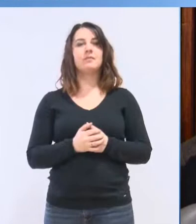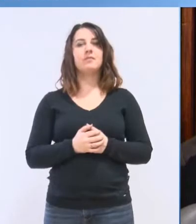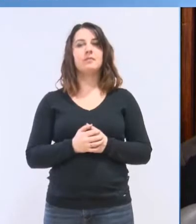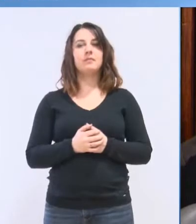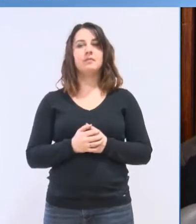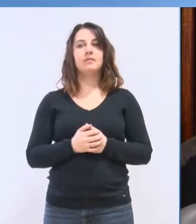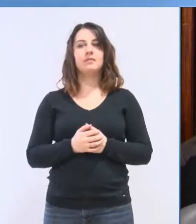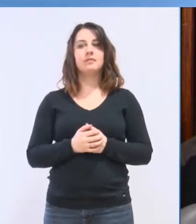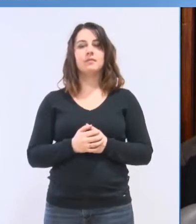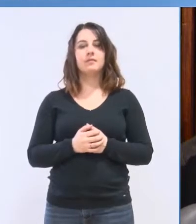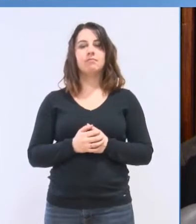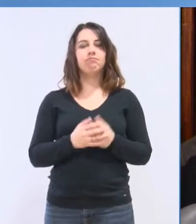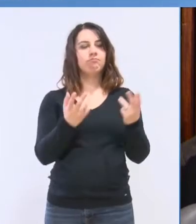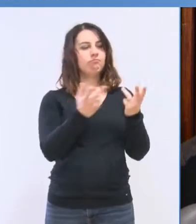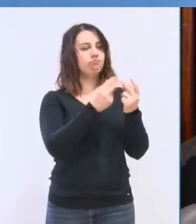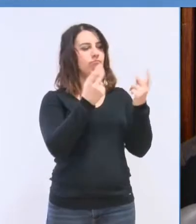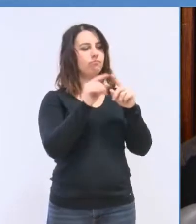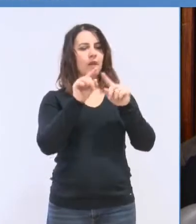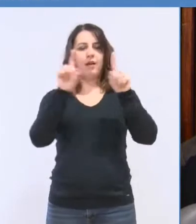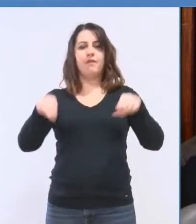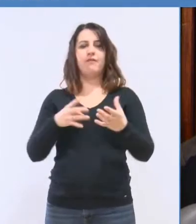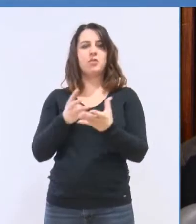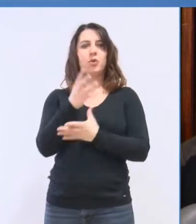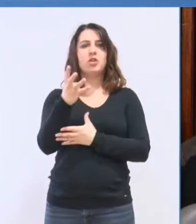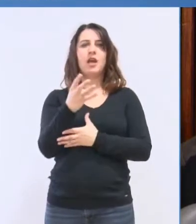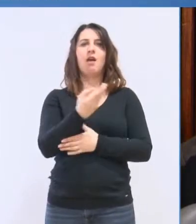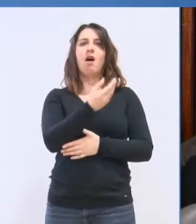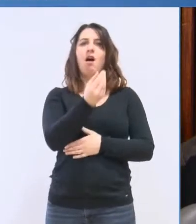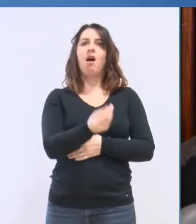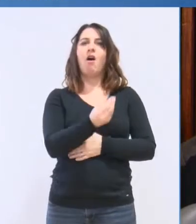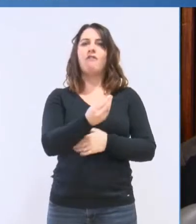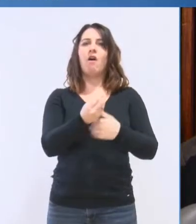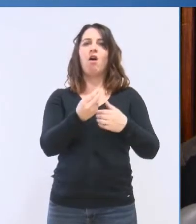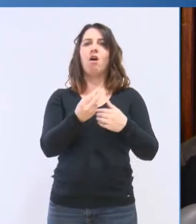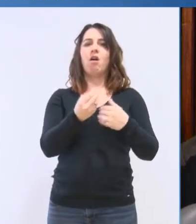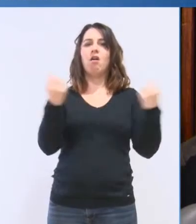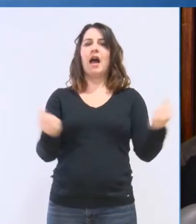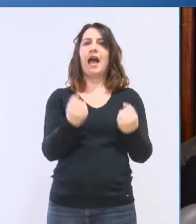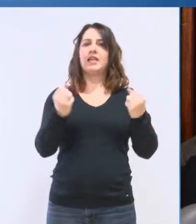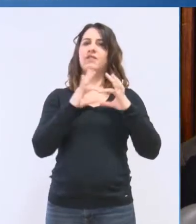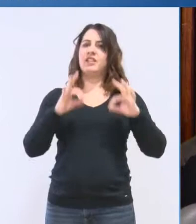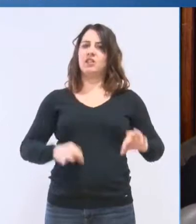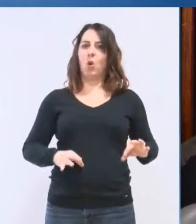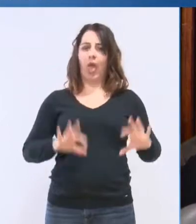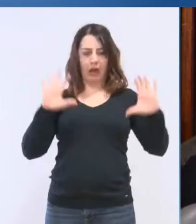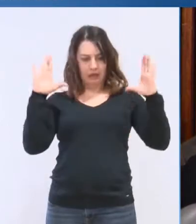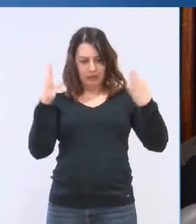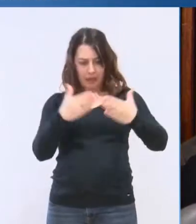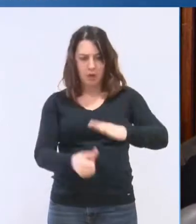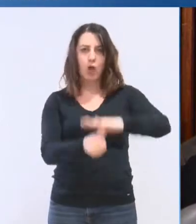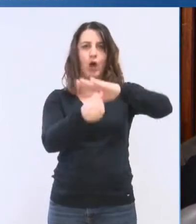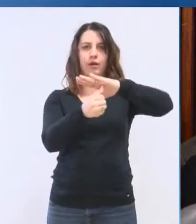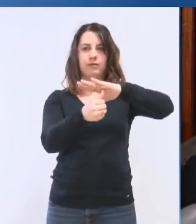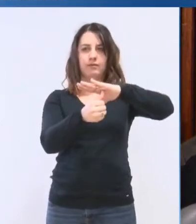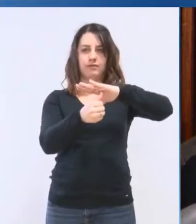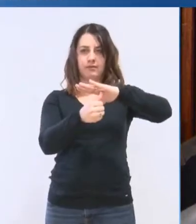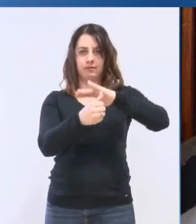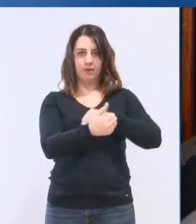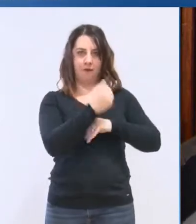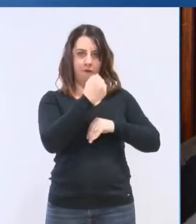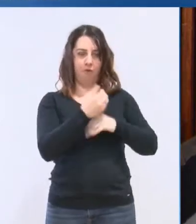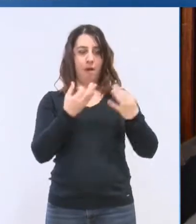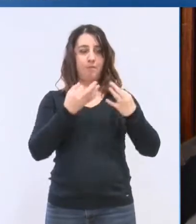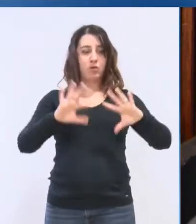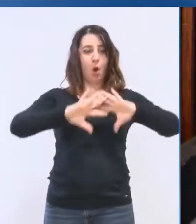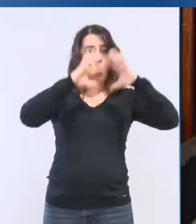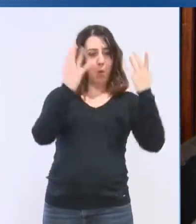dans la fiche projet qui s'appelle « Placer l'enfant au cœur des activités scolaires », vous mentionnez une prise en compte globale des temps de l'enfant